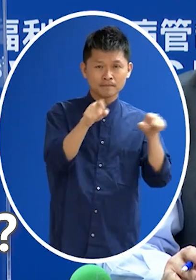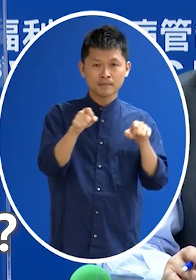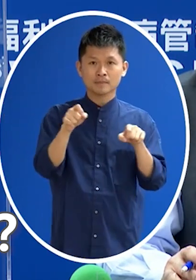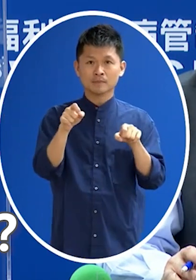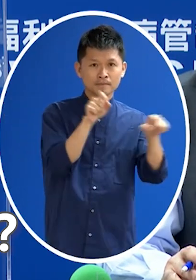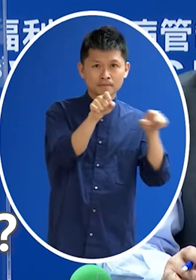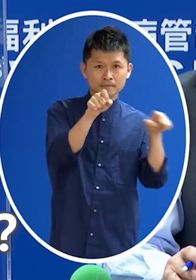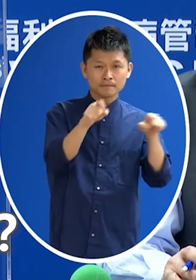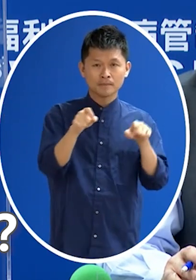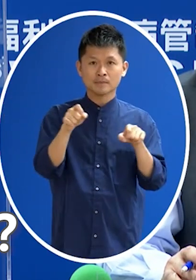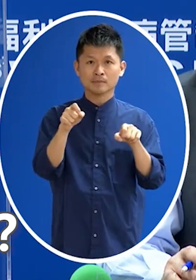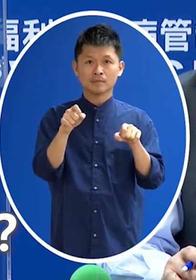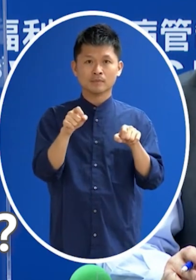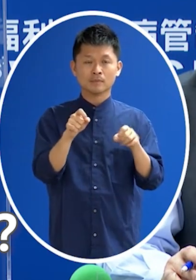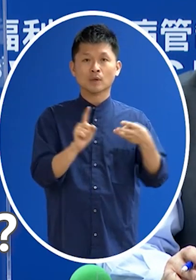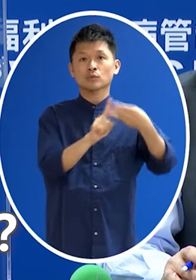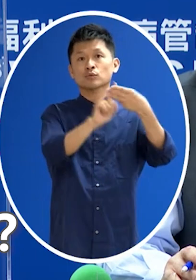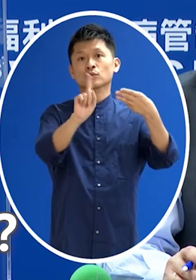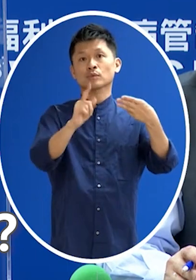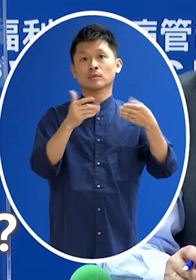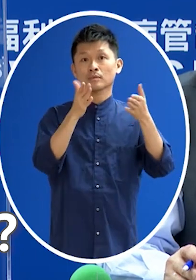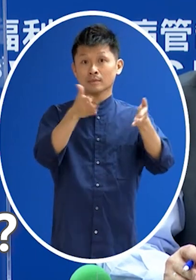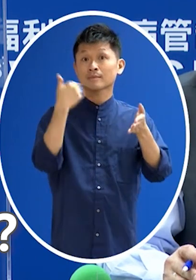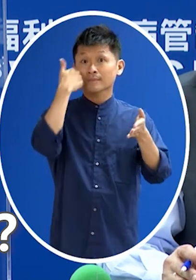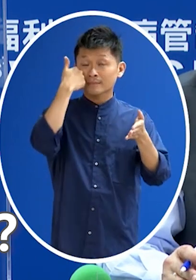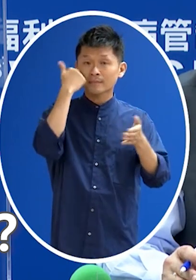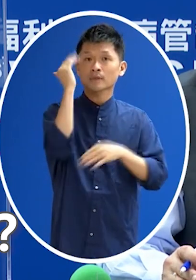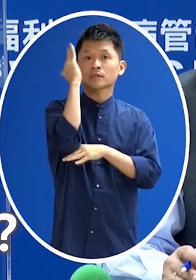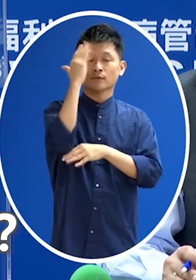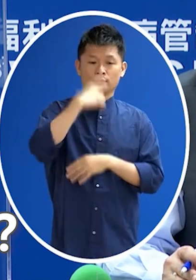家往来，好，所以在这